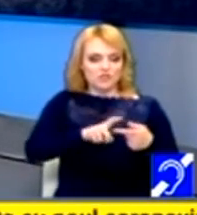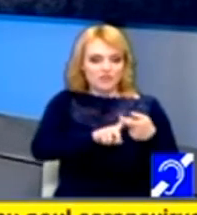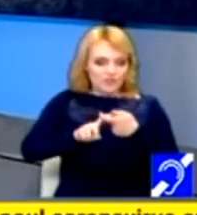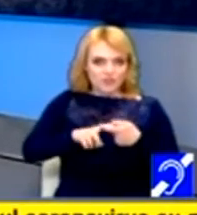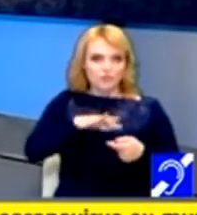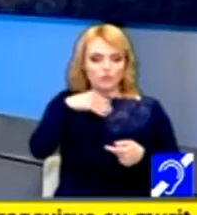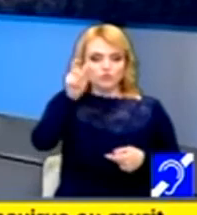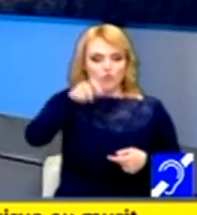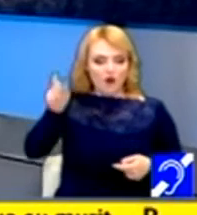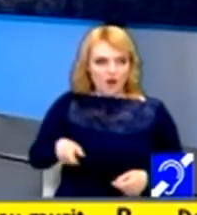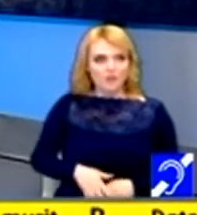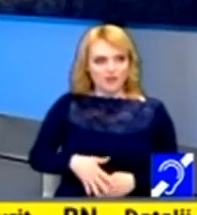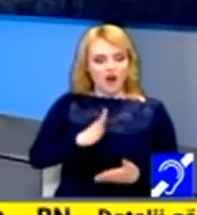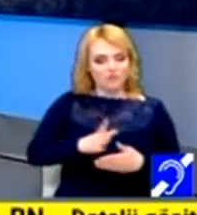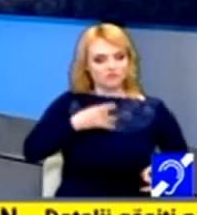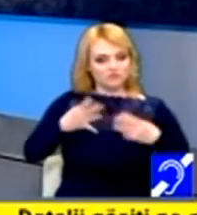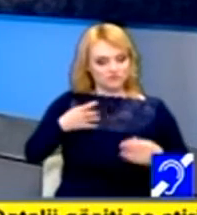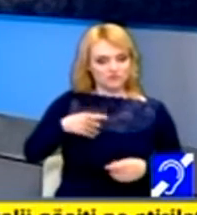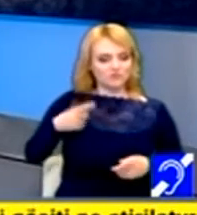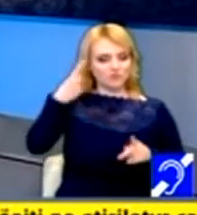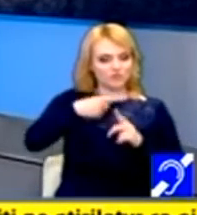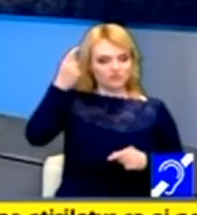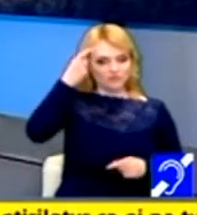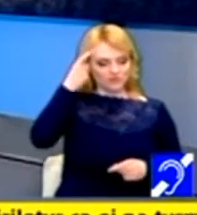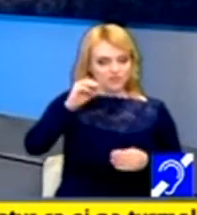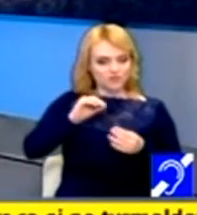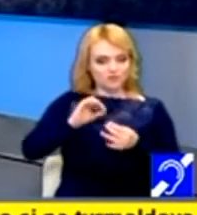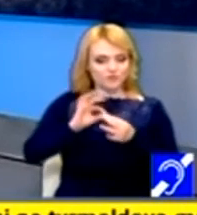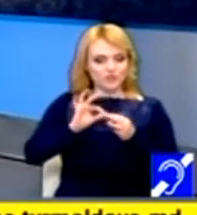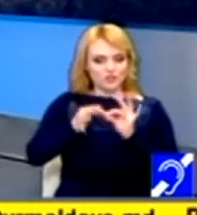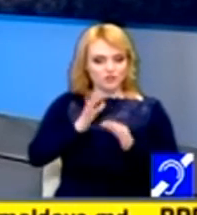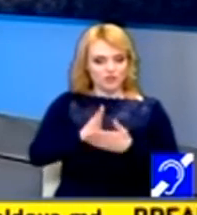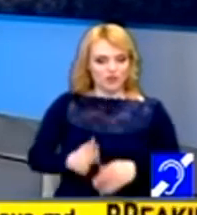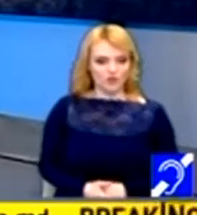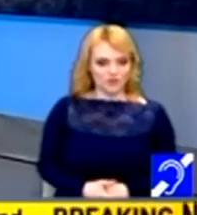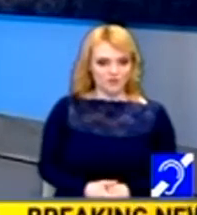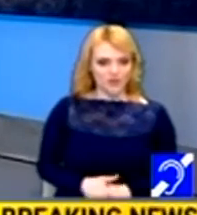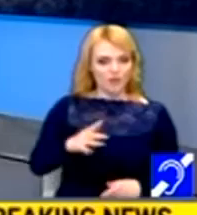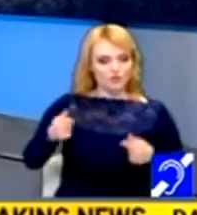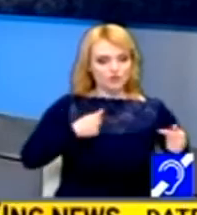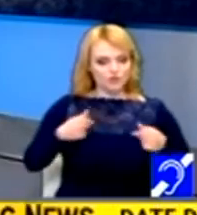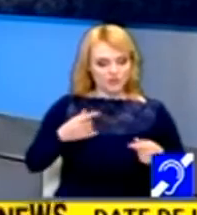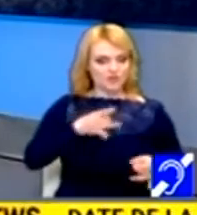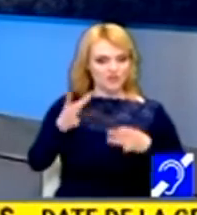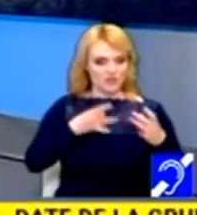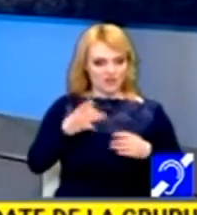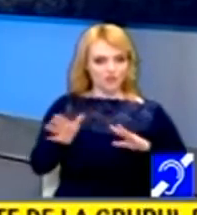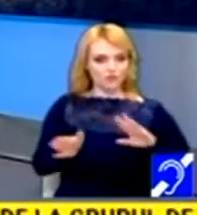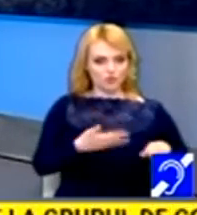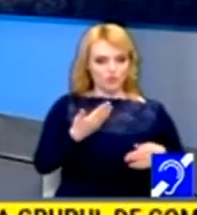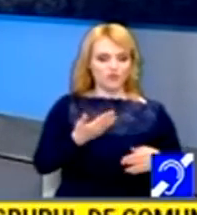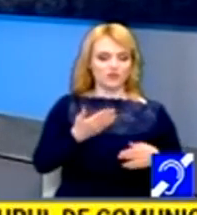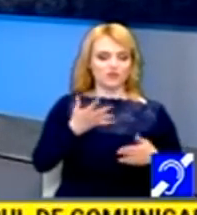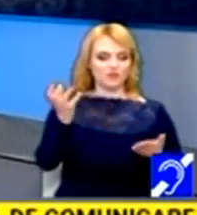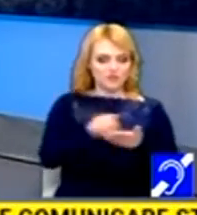raport al ONU, pandemia afectează mental tot mai mulți oameni care, în lipsa unor măsuri, vor suferi de depresie chiar și după găsirea